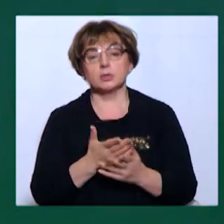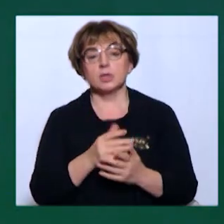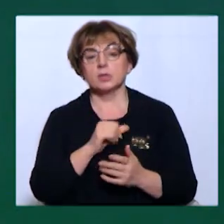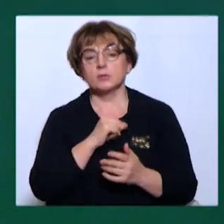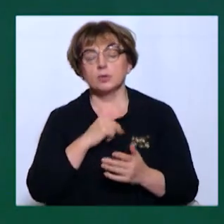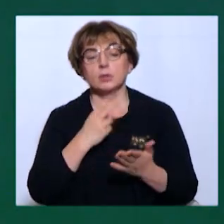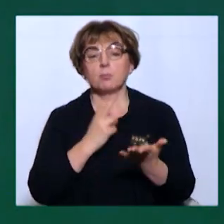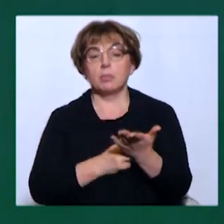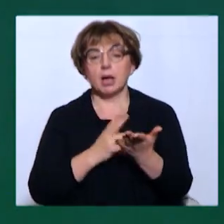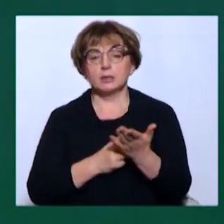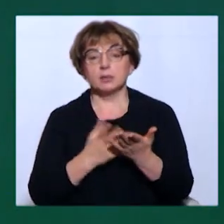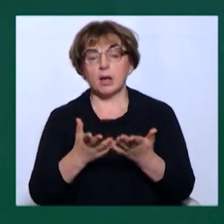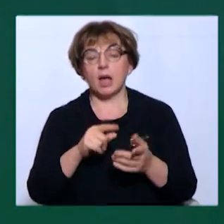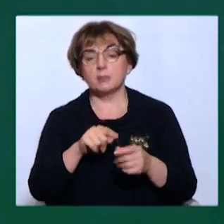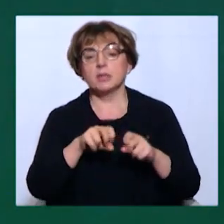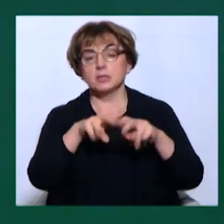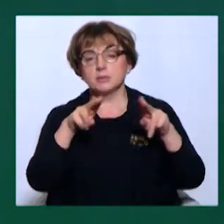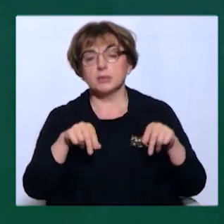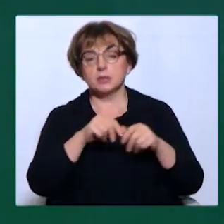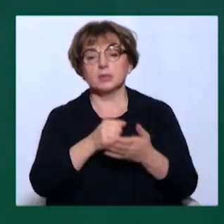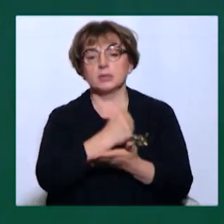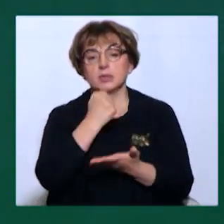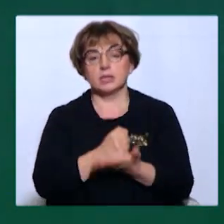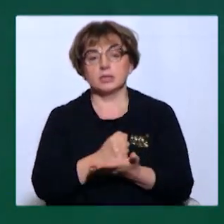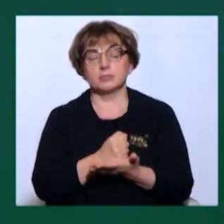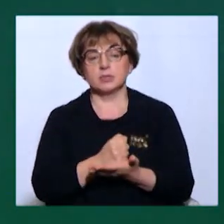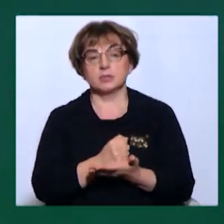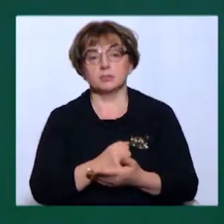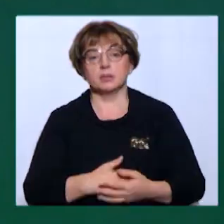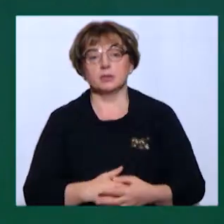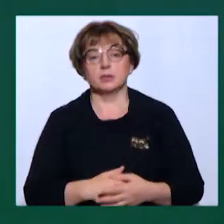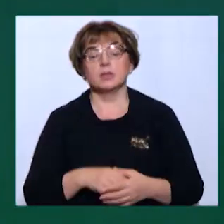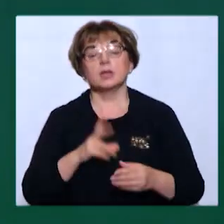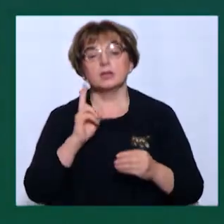მოიყვანოთ არგუმენტები ამ დებულების დასამტკიცებლად.